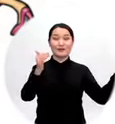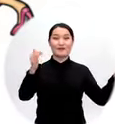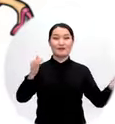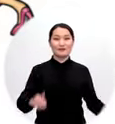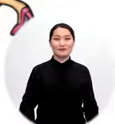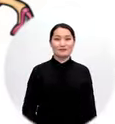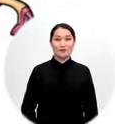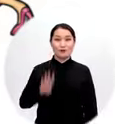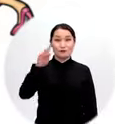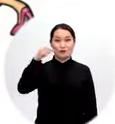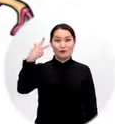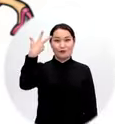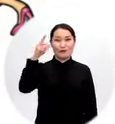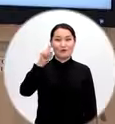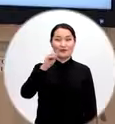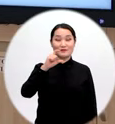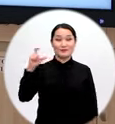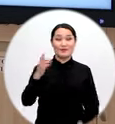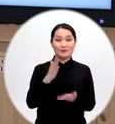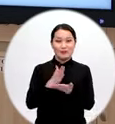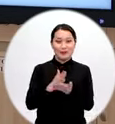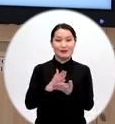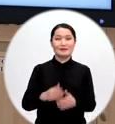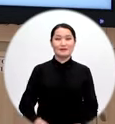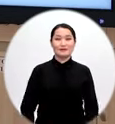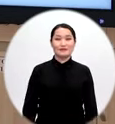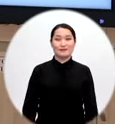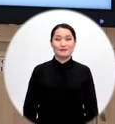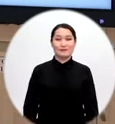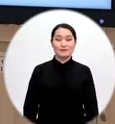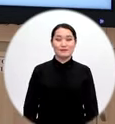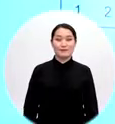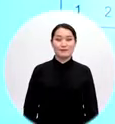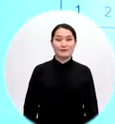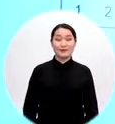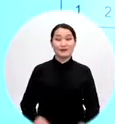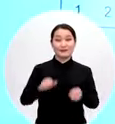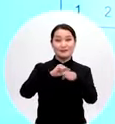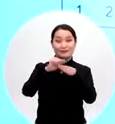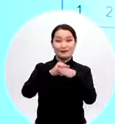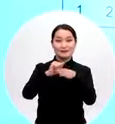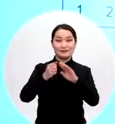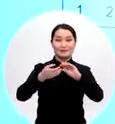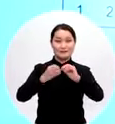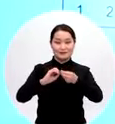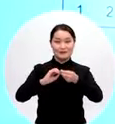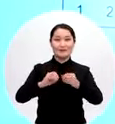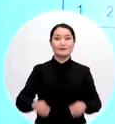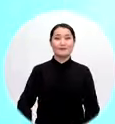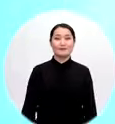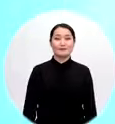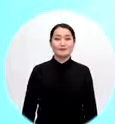4-3 хэмжээтэй байдаг байх нэ. Үргэлжлүүлээд бүгдээрээ 4-3 хэмжээтэй хэмжлийн дасгалыг